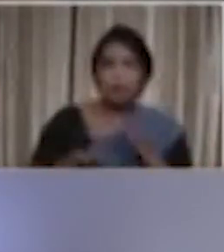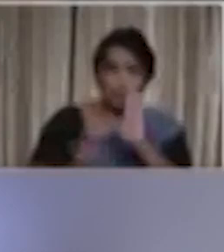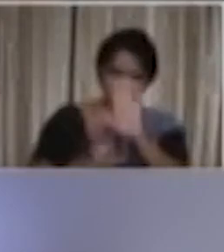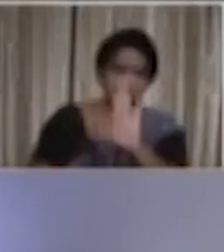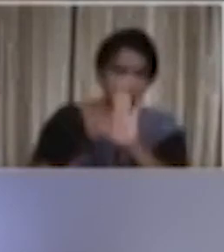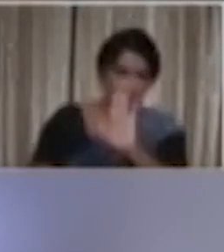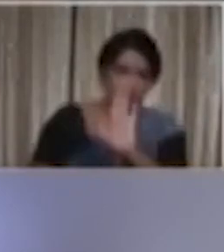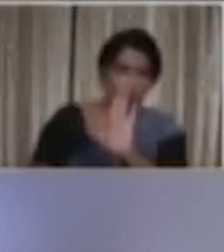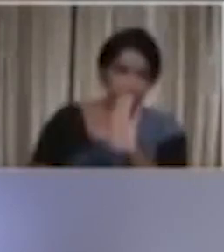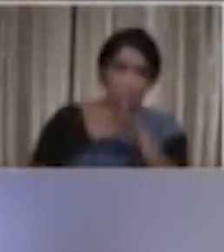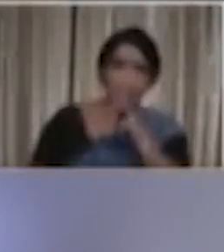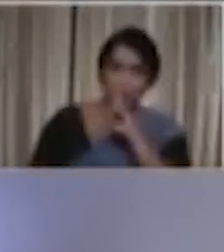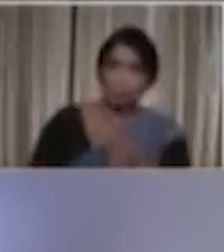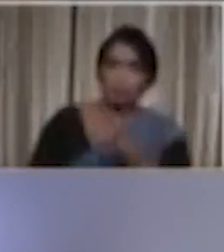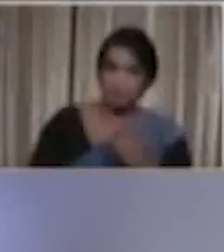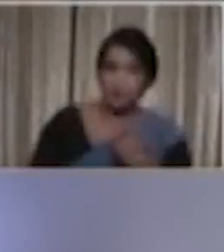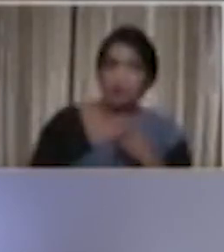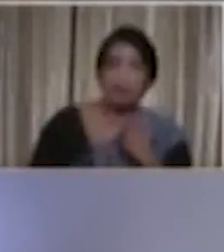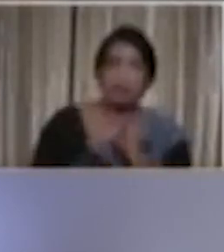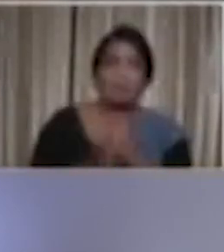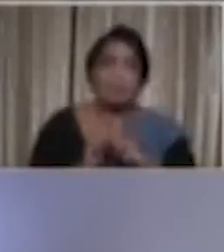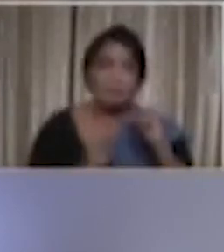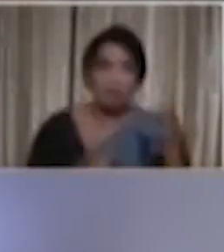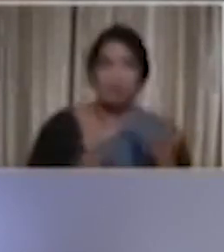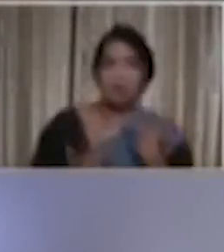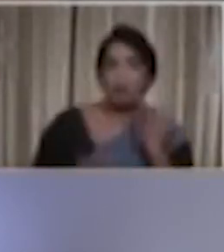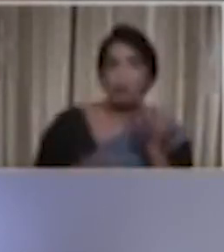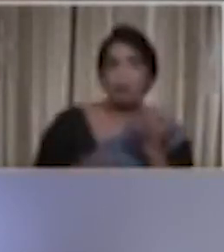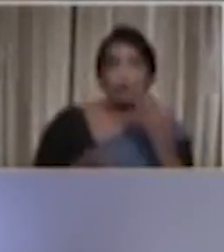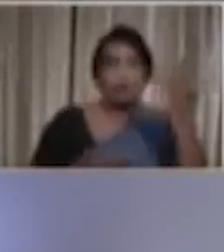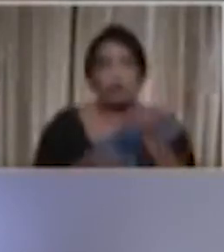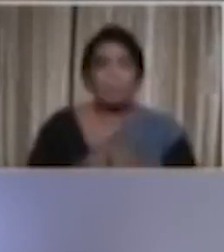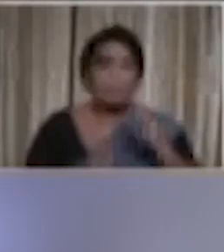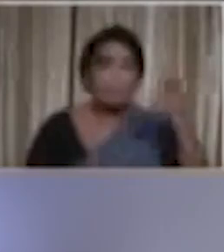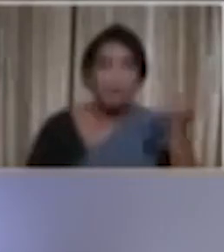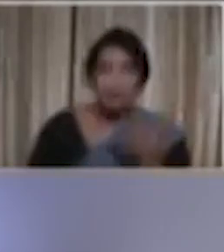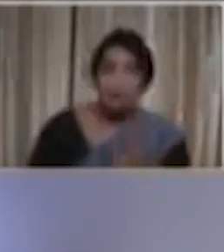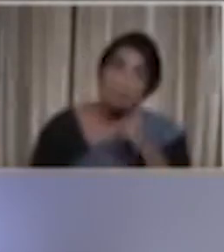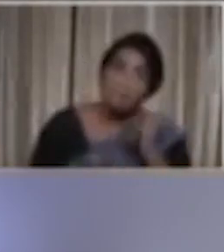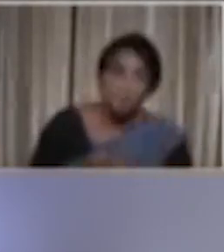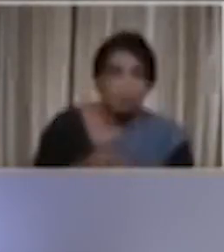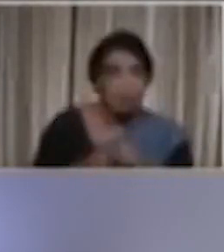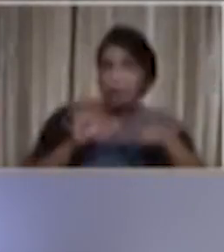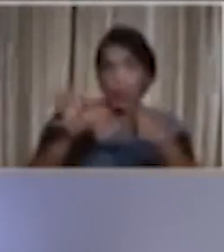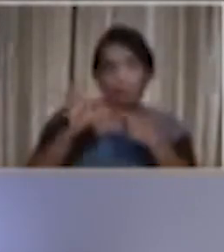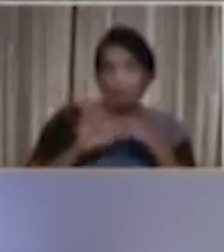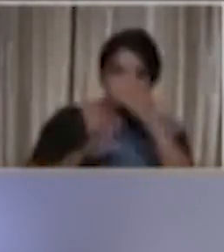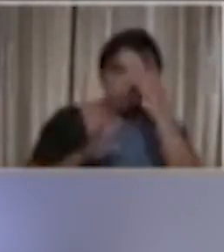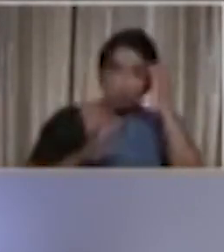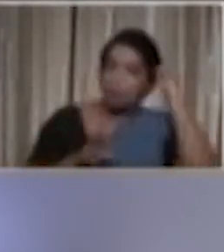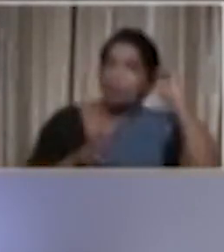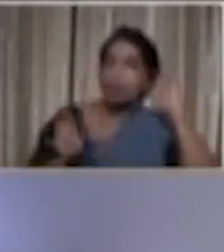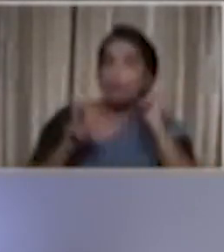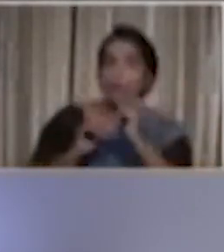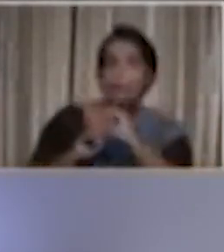මේක කියනවා හරි මම පිළිගන්නවා. අපිට දැන් LC ඕපන් කරගන්න බෑ. අපිට දැන් අත්පිට මුදලට ගන්න බෑ. ඒ ප්‍රශ්නේ අන්න එක කියනවා මම පිළිගන්නවා. අගමැතිතුමා